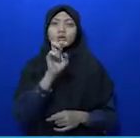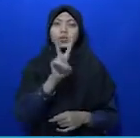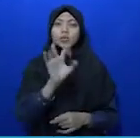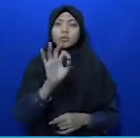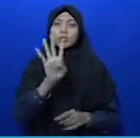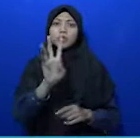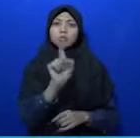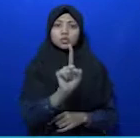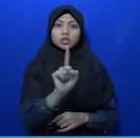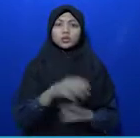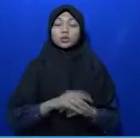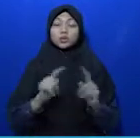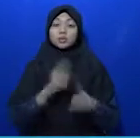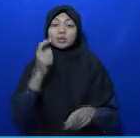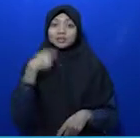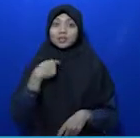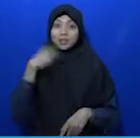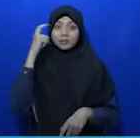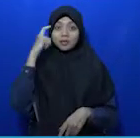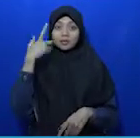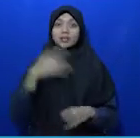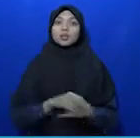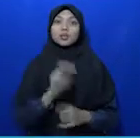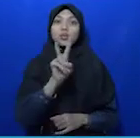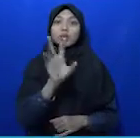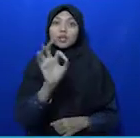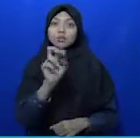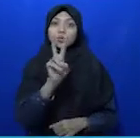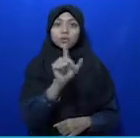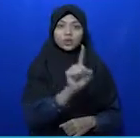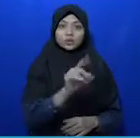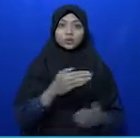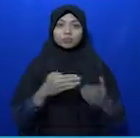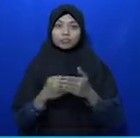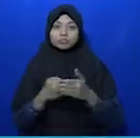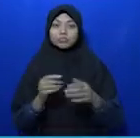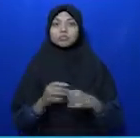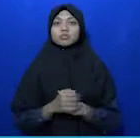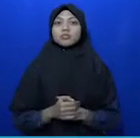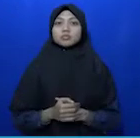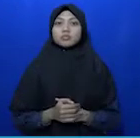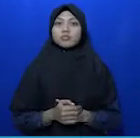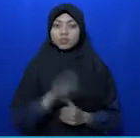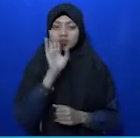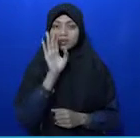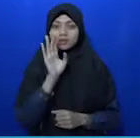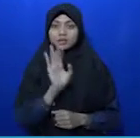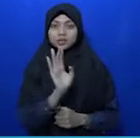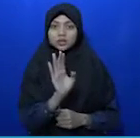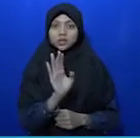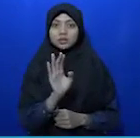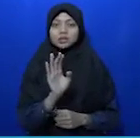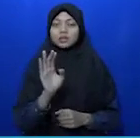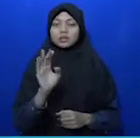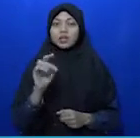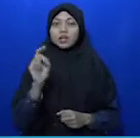misalnya 2020 dispute. Mesti lari ke arbitrase. Kontraknya mesti lari ke arbitrase. Nah, dalam hal lari ke arbitrase